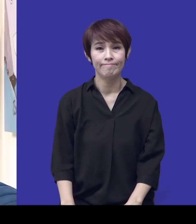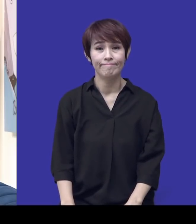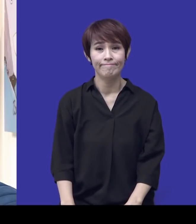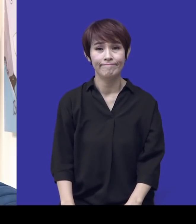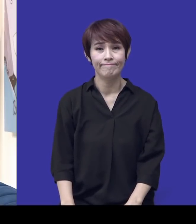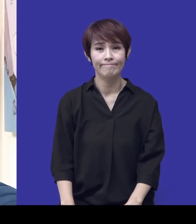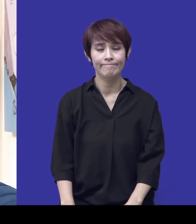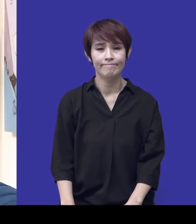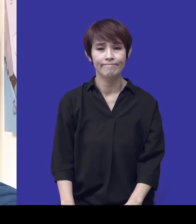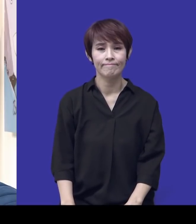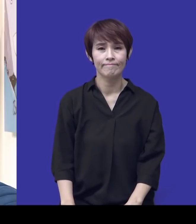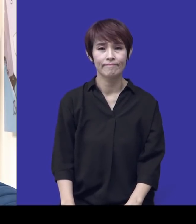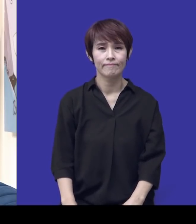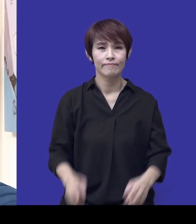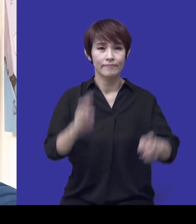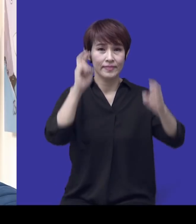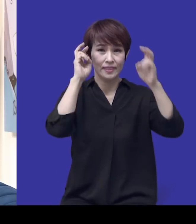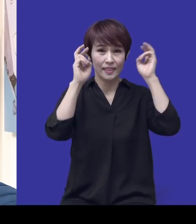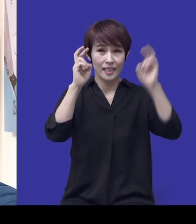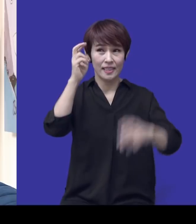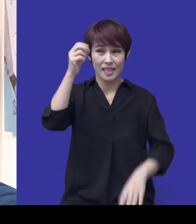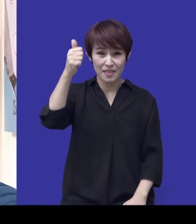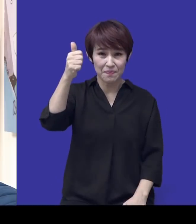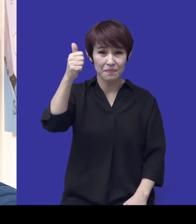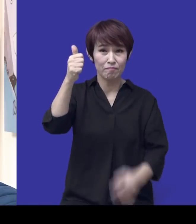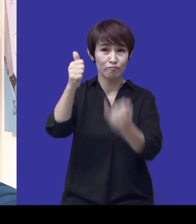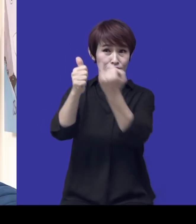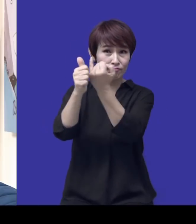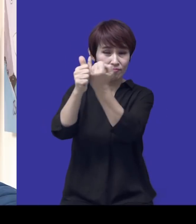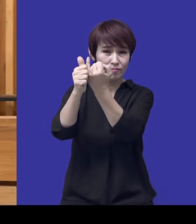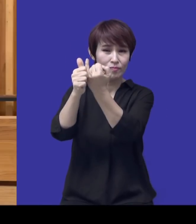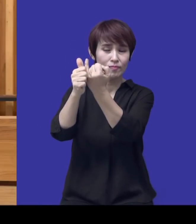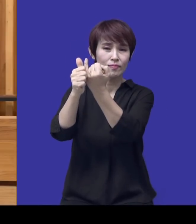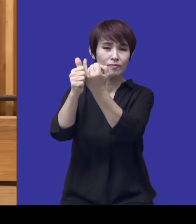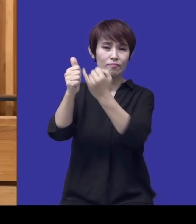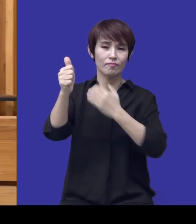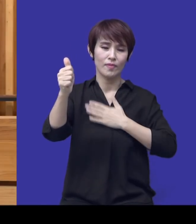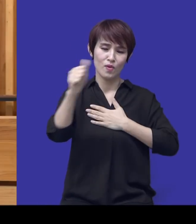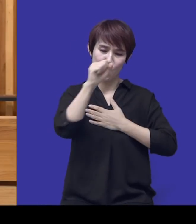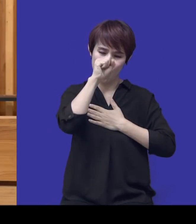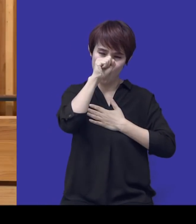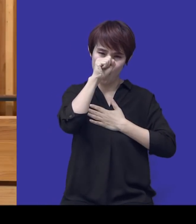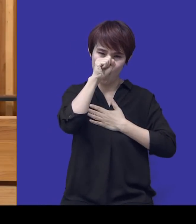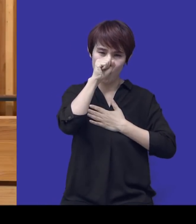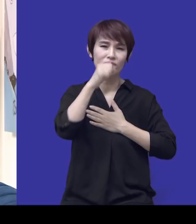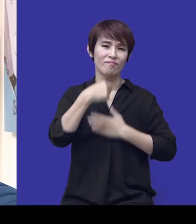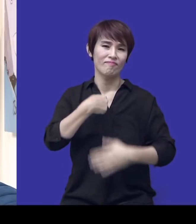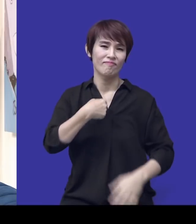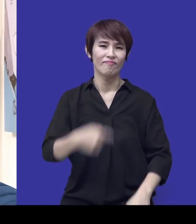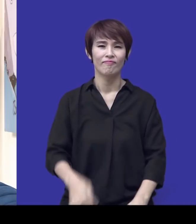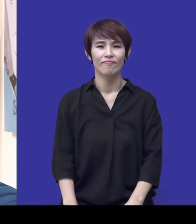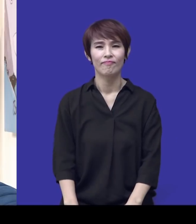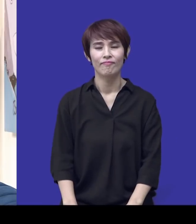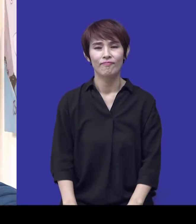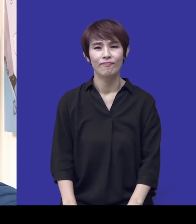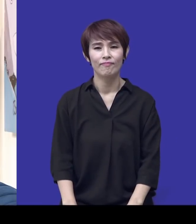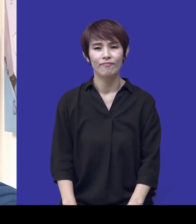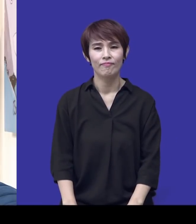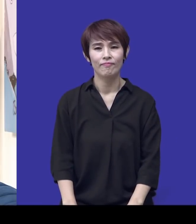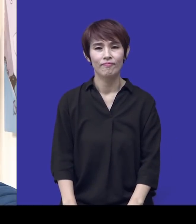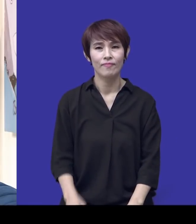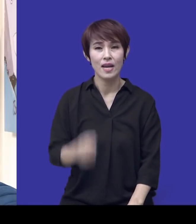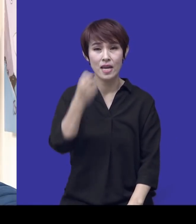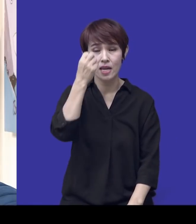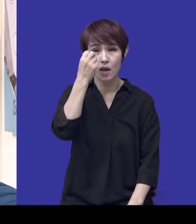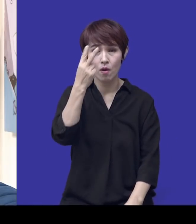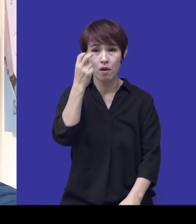그때 사장님이나 이제 사모님 그분들이 저를 되게 좋아하셨어요. 예. 그래서 2개월 만에 진짜